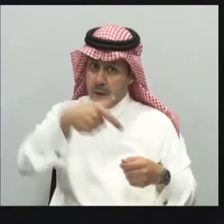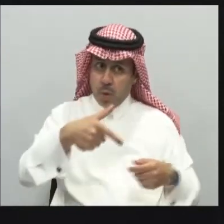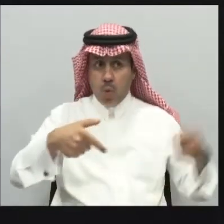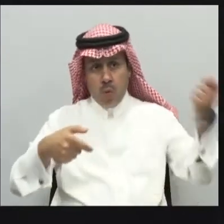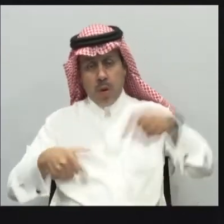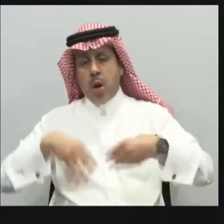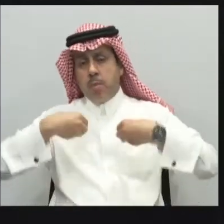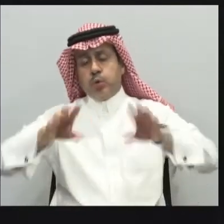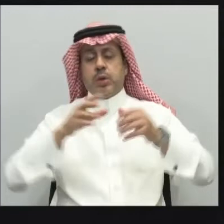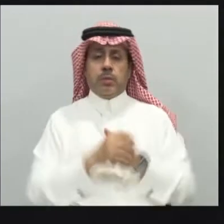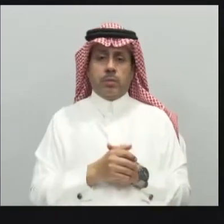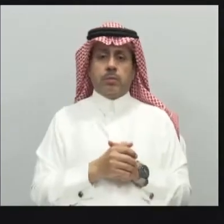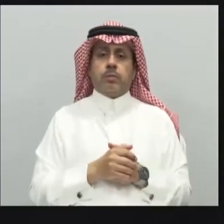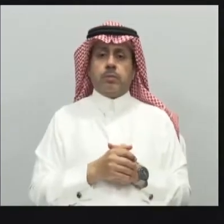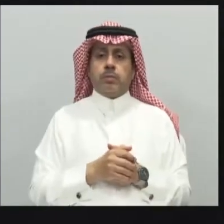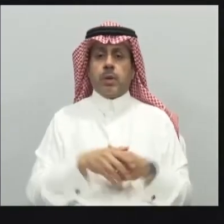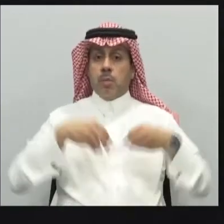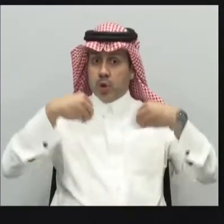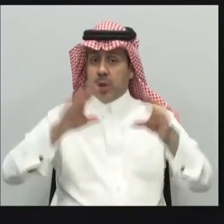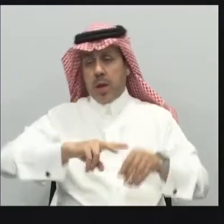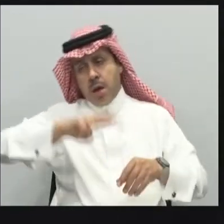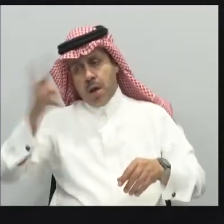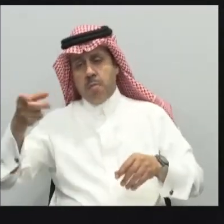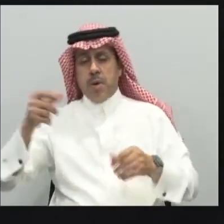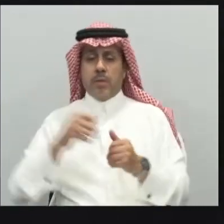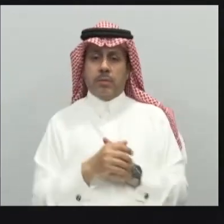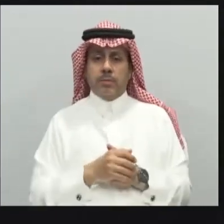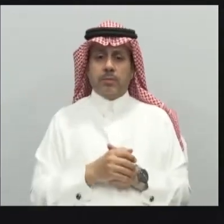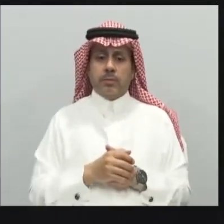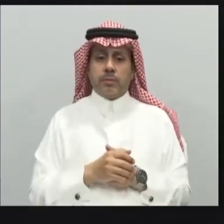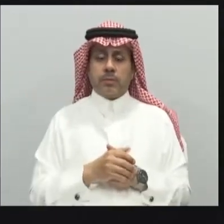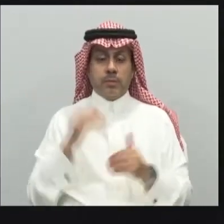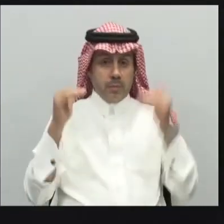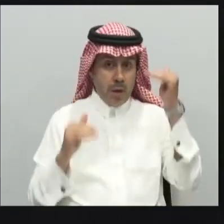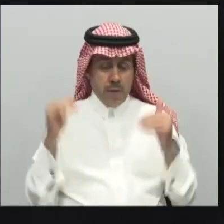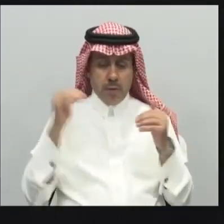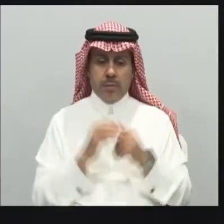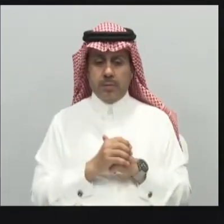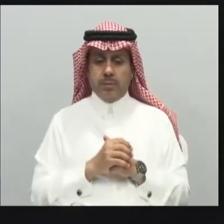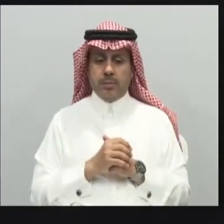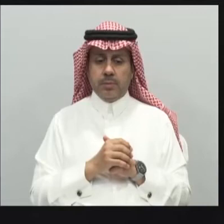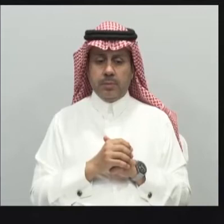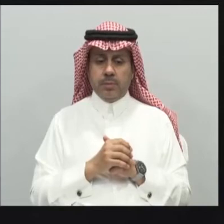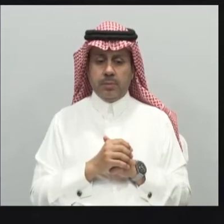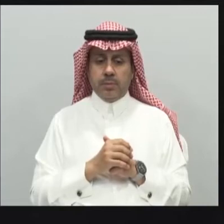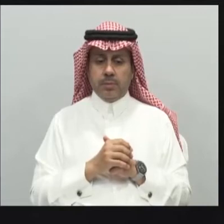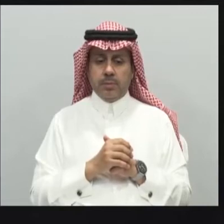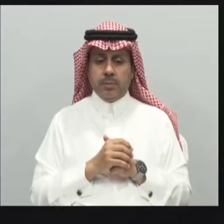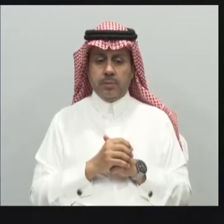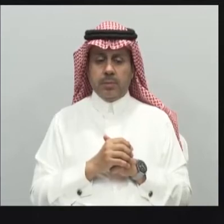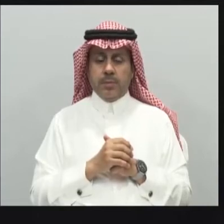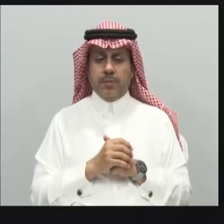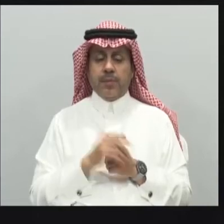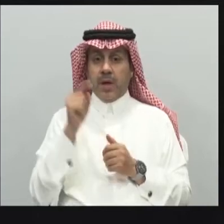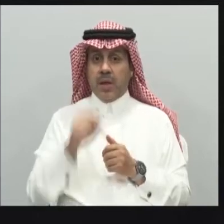البائع على المشتري او يشترطها المشتري على البيع فرق بين هذا وبين هذا هنا